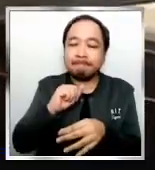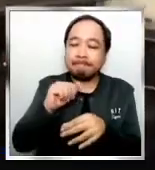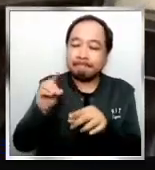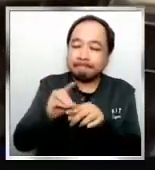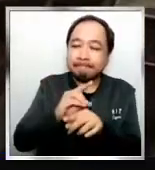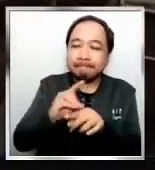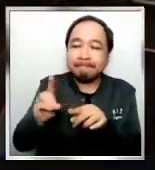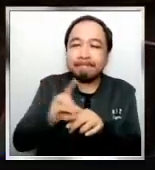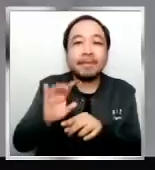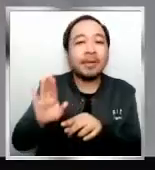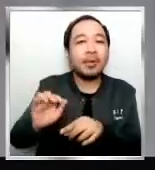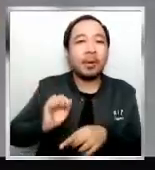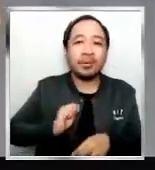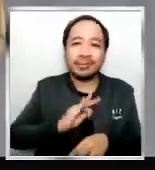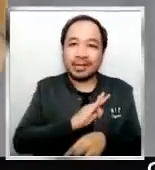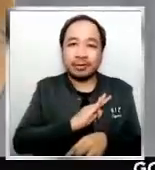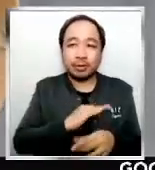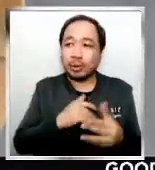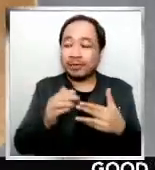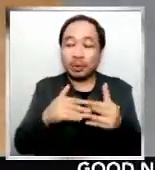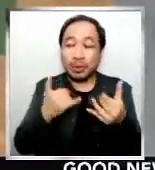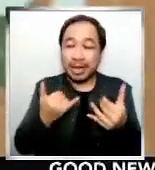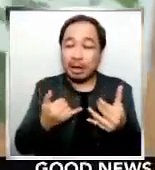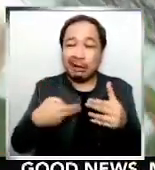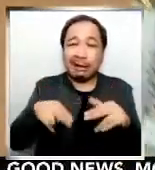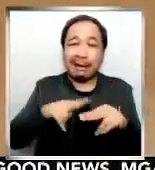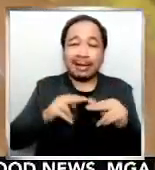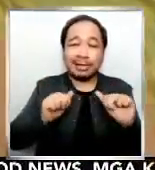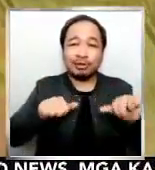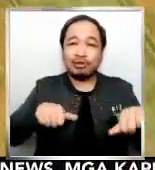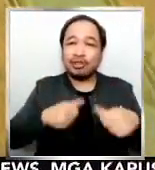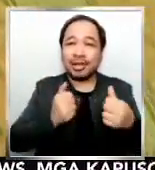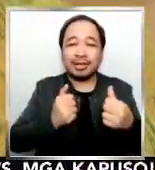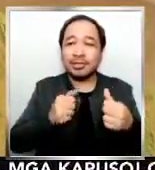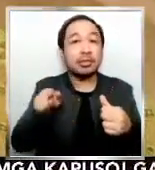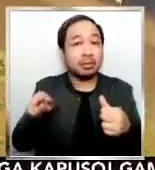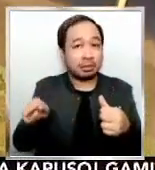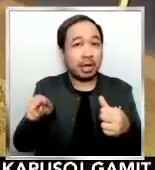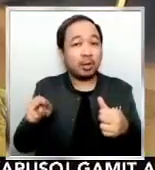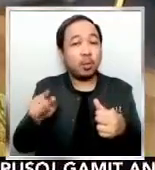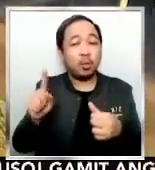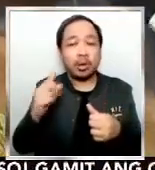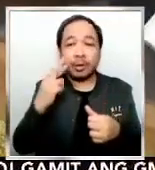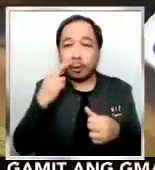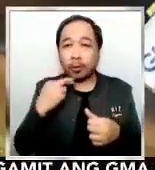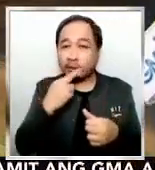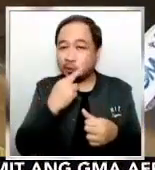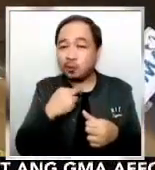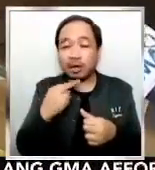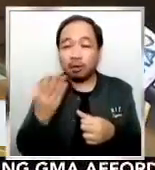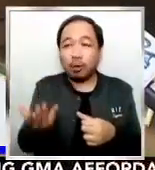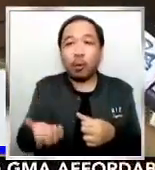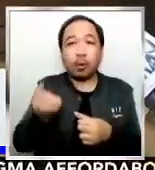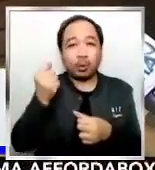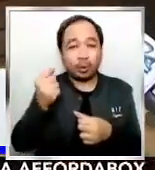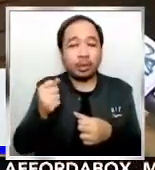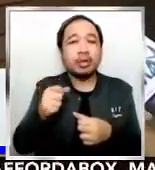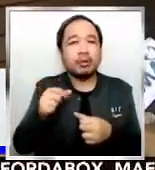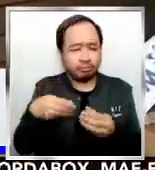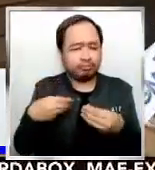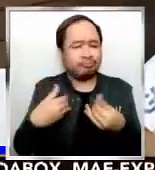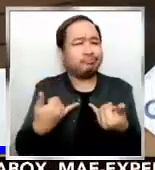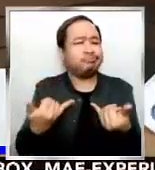kahit pa extra challenge ngayong pandemya, hindi raw ipagkakait ng restaurant owner na si Miguel ang 13th month pay ng kanyang